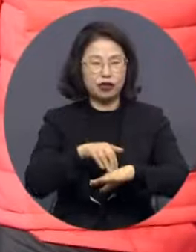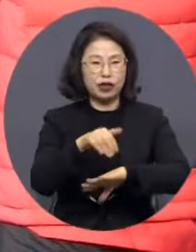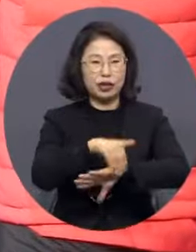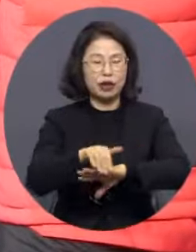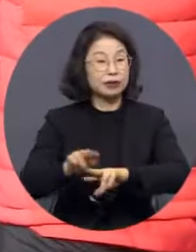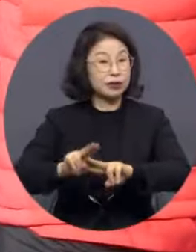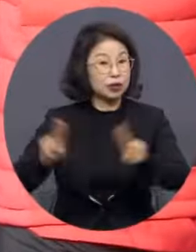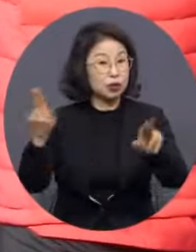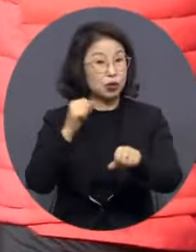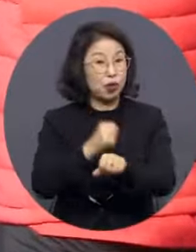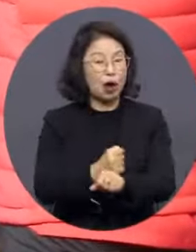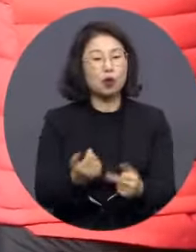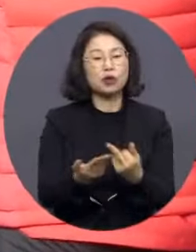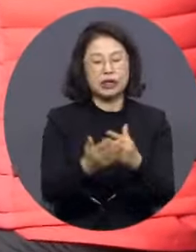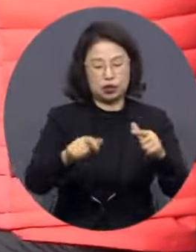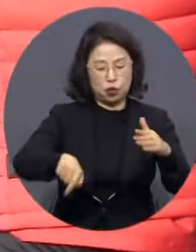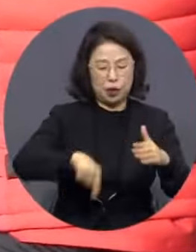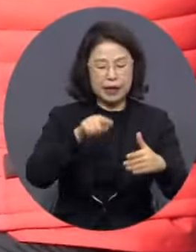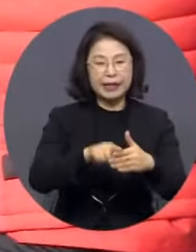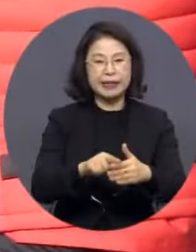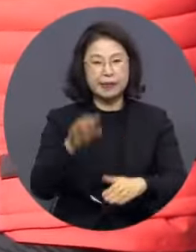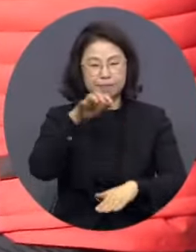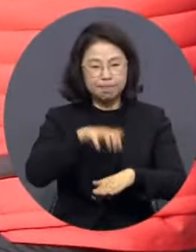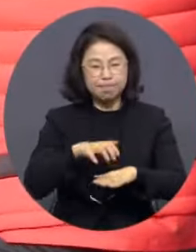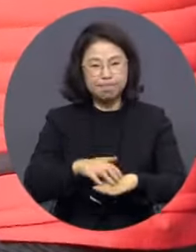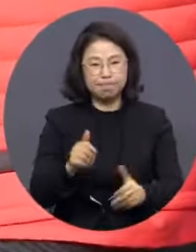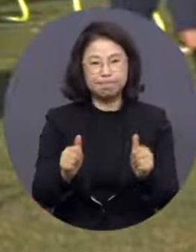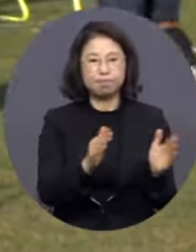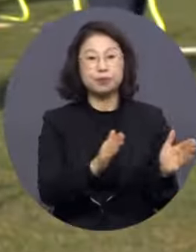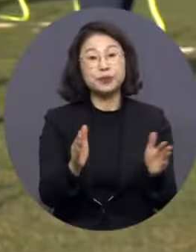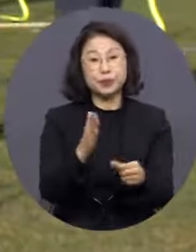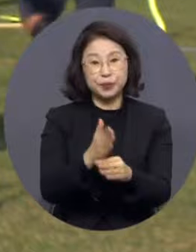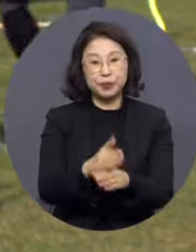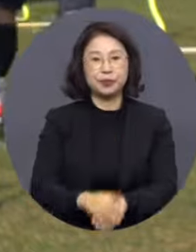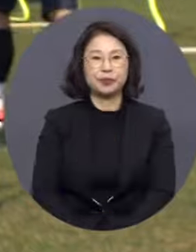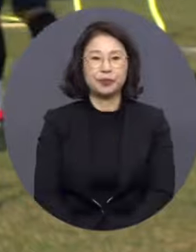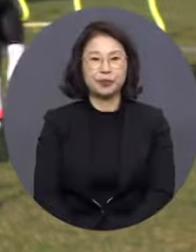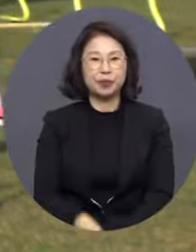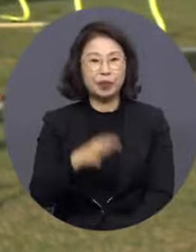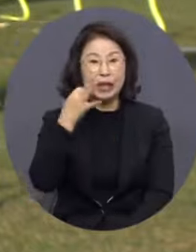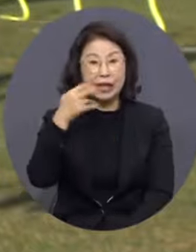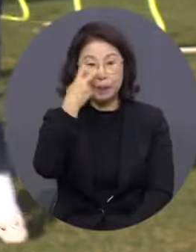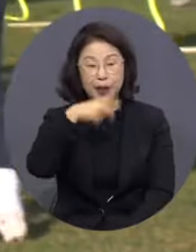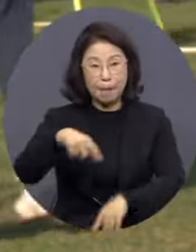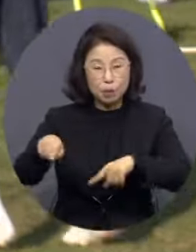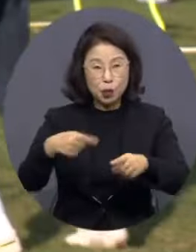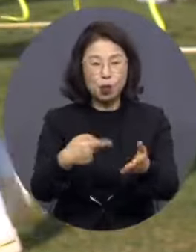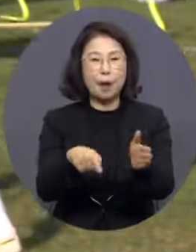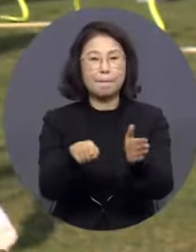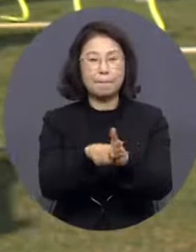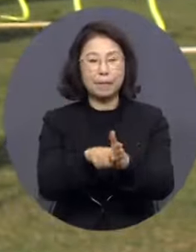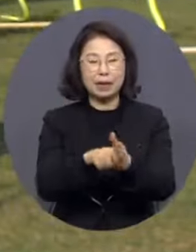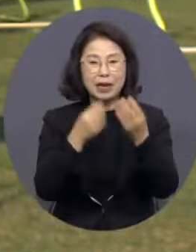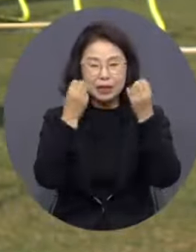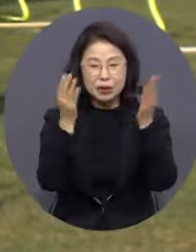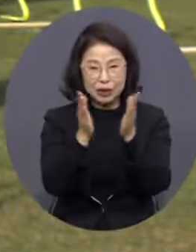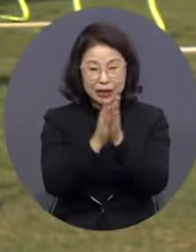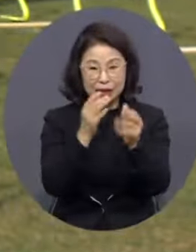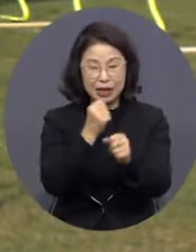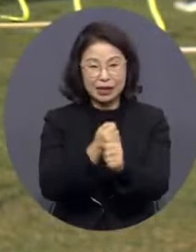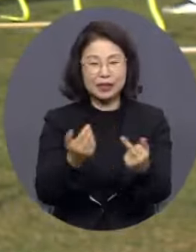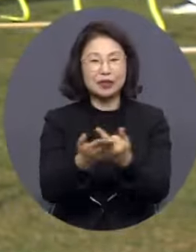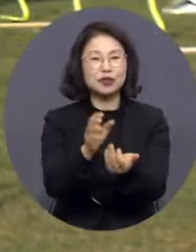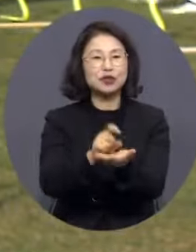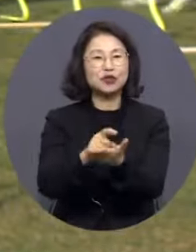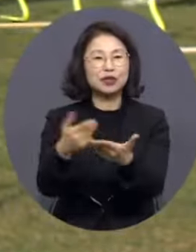일정을 취소하고 홈에서 첫 시즌 준비에 돌입했습니다. 김학범 감독과 함께 힘찬 출항을 알린 제주